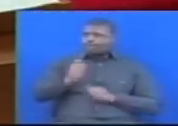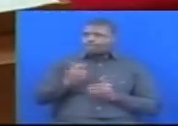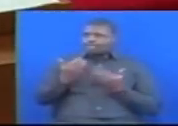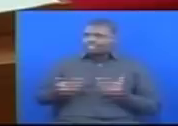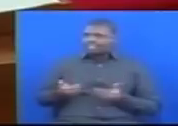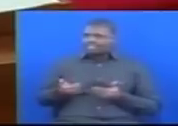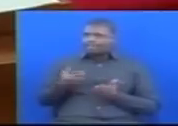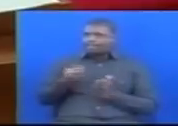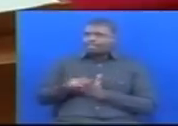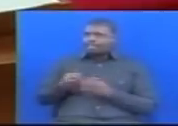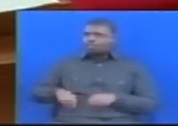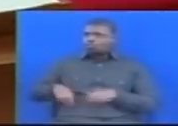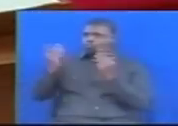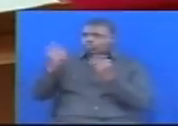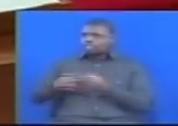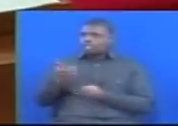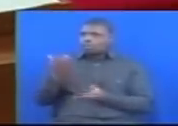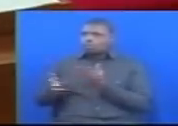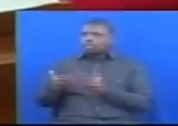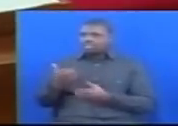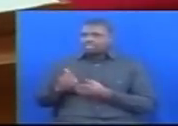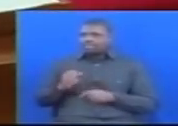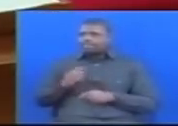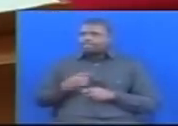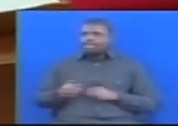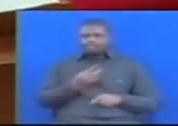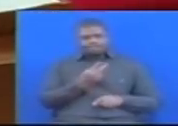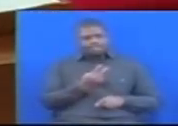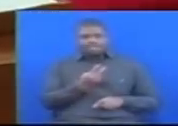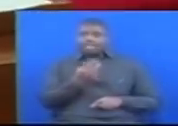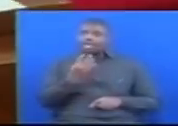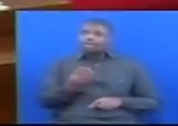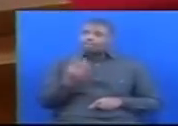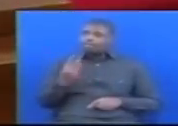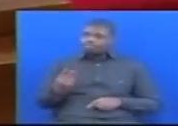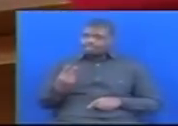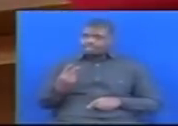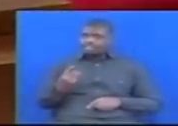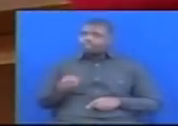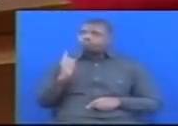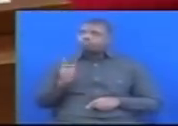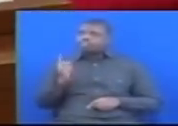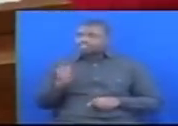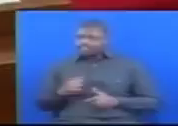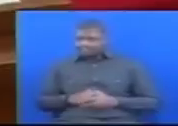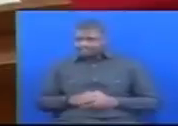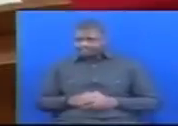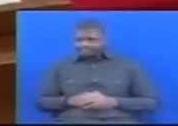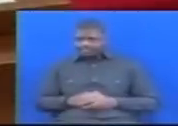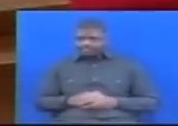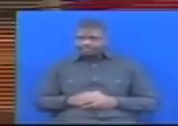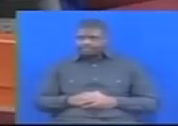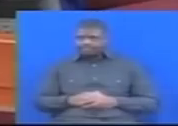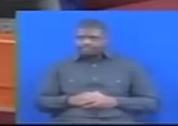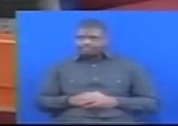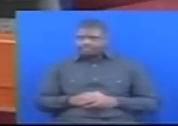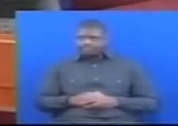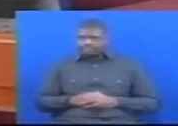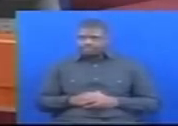bei ya kuuza umeme ni wastani wa shilingi 242 kwa unit, yani kilowati hawa.